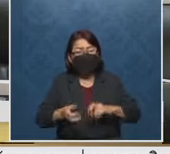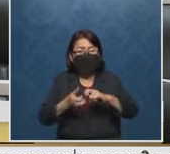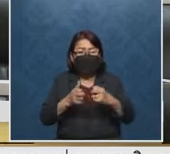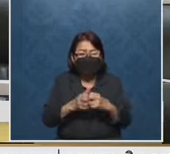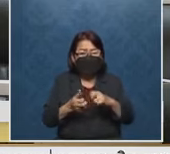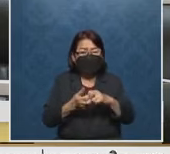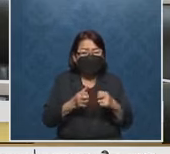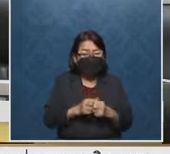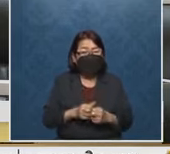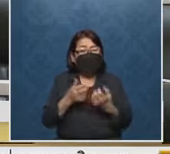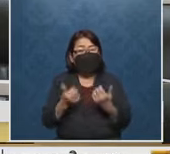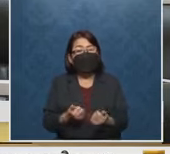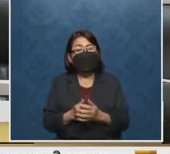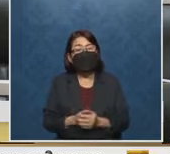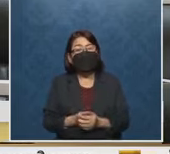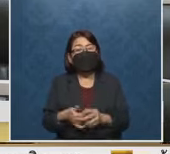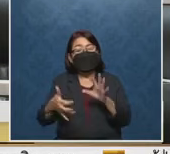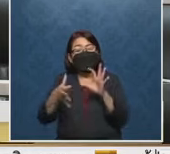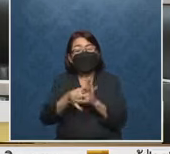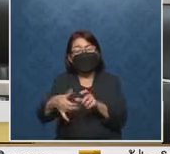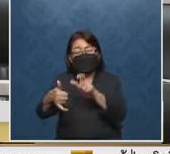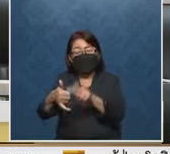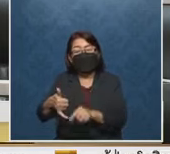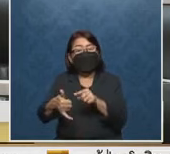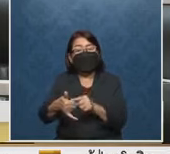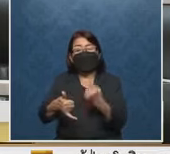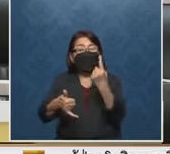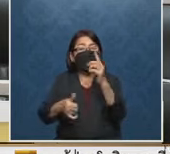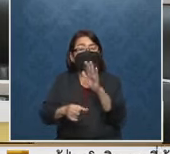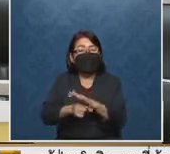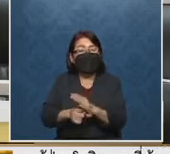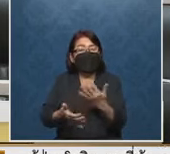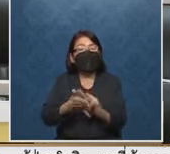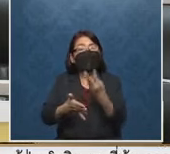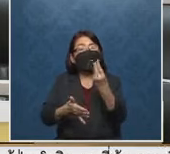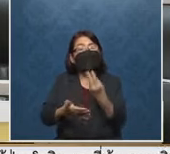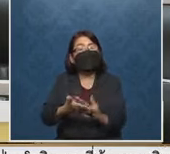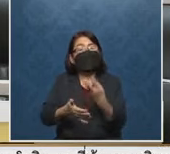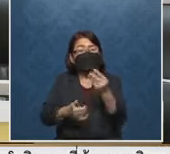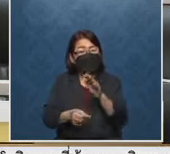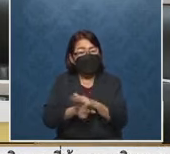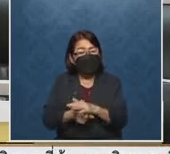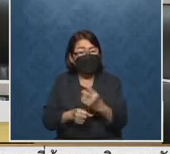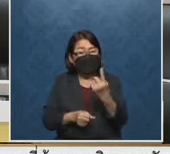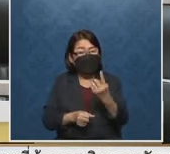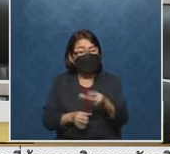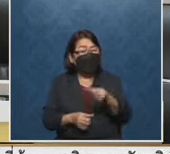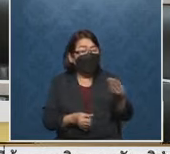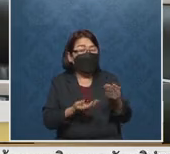าเราตีมูลค่าชีวิตของบุคคลที่สูญหายแล้วเป็นเรื่องเงินแต่บางครอบ